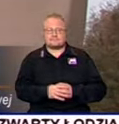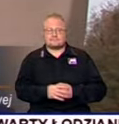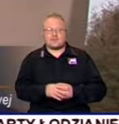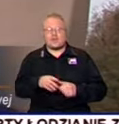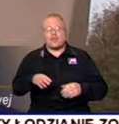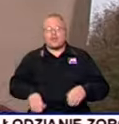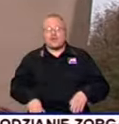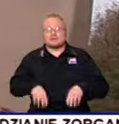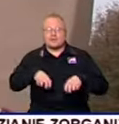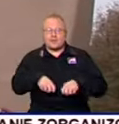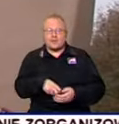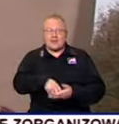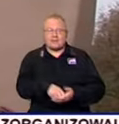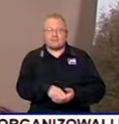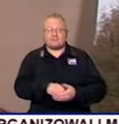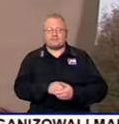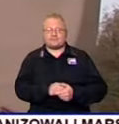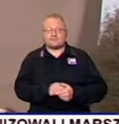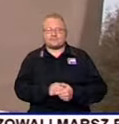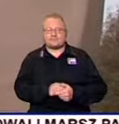Nogi się uginają.